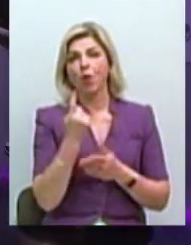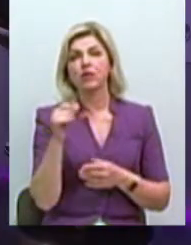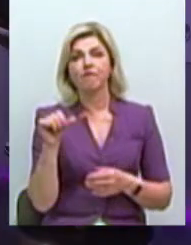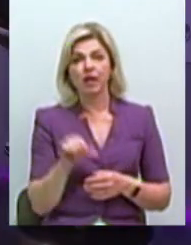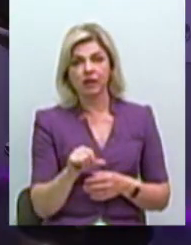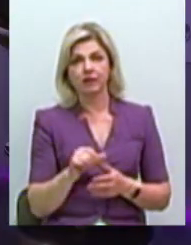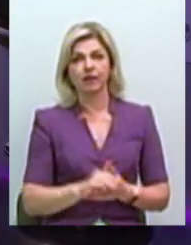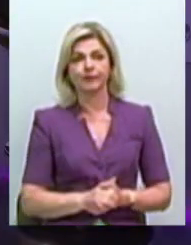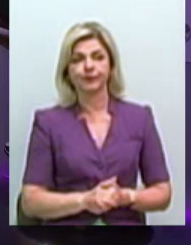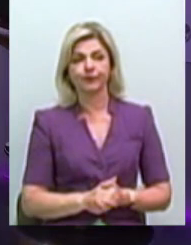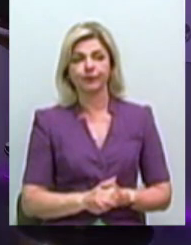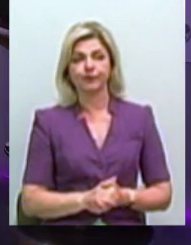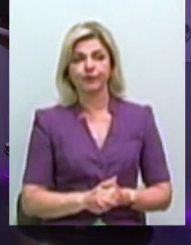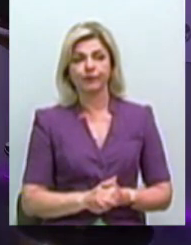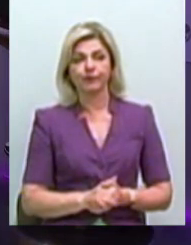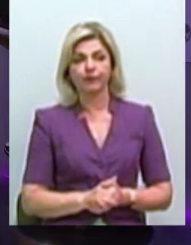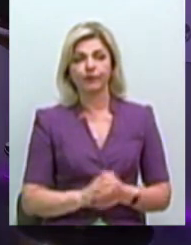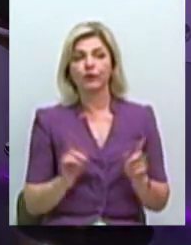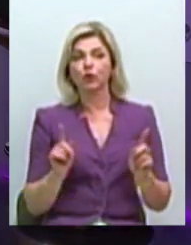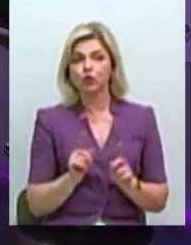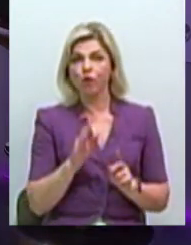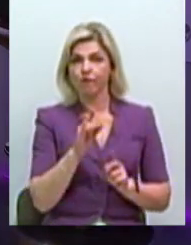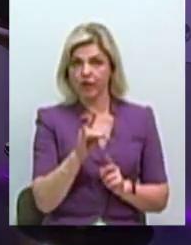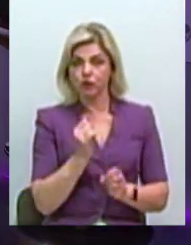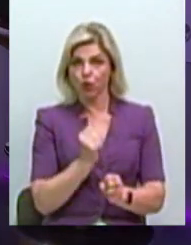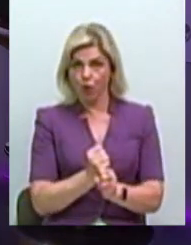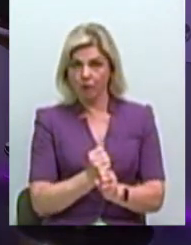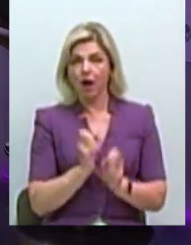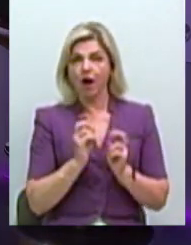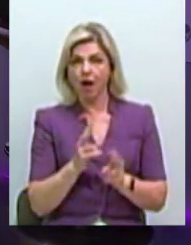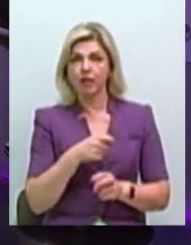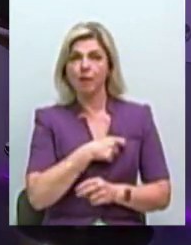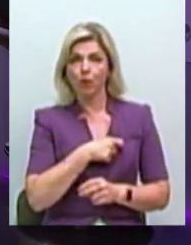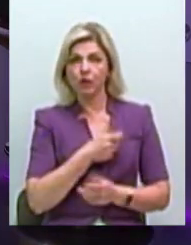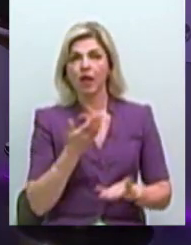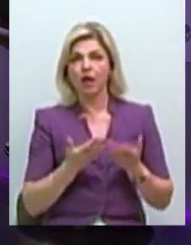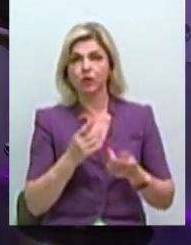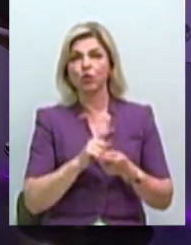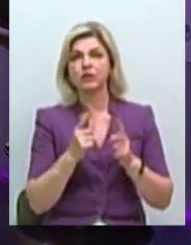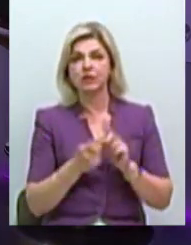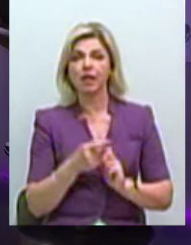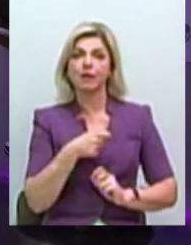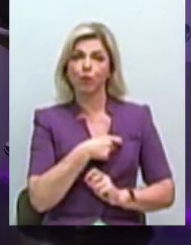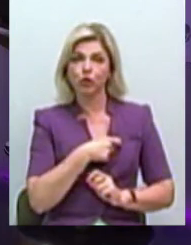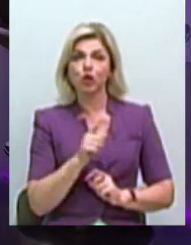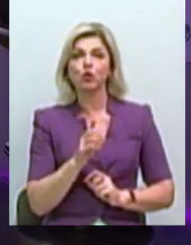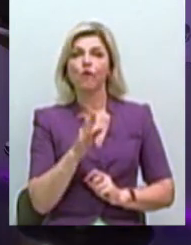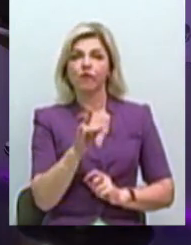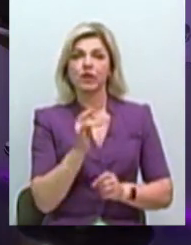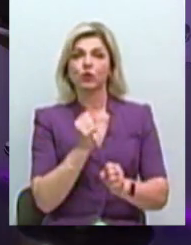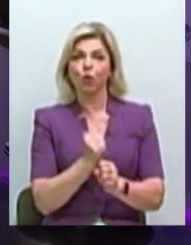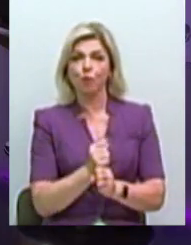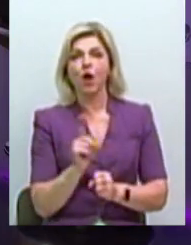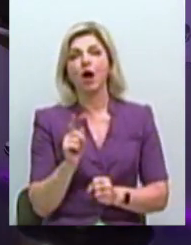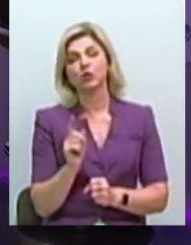Тобто концепт такий, що ви зробите, як народний депутат, якщо станете народним депутатом, що ви зробите,